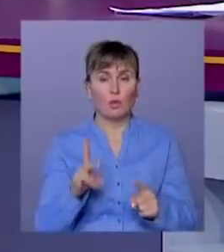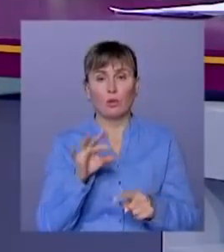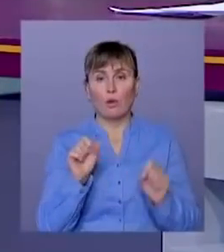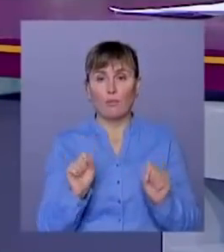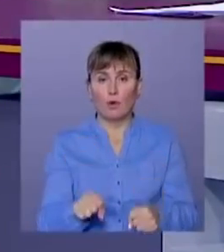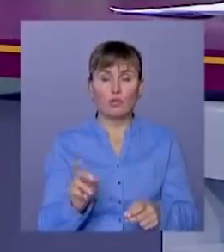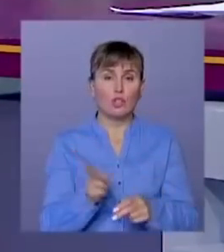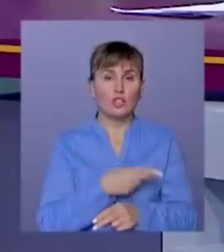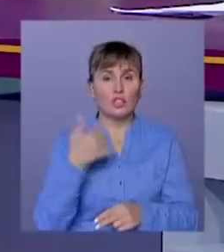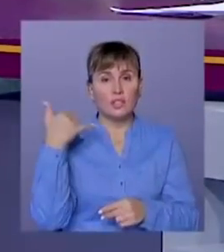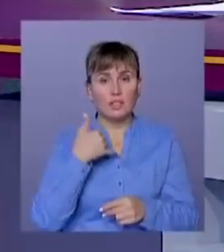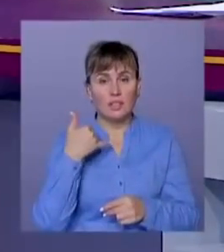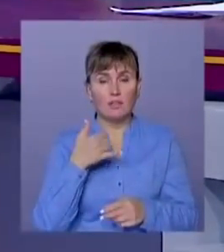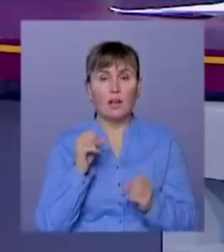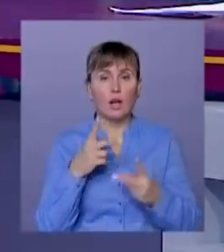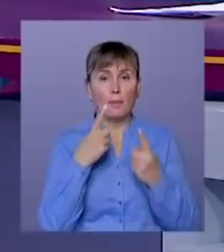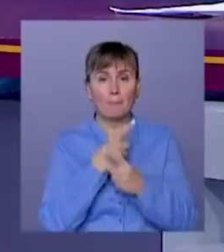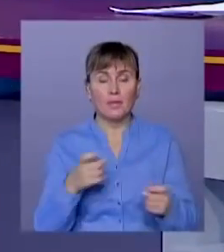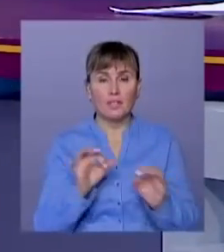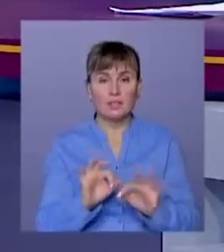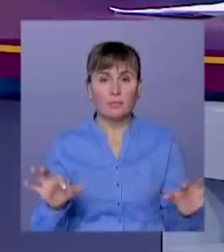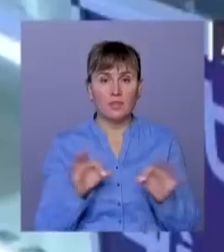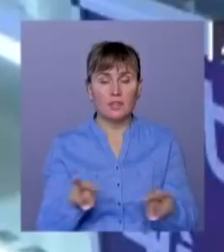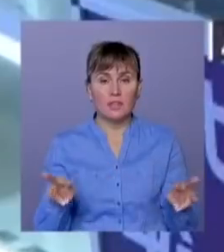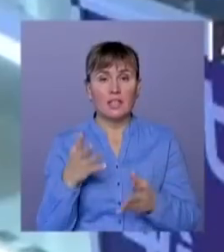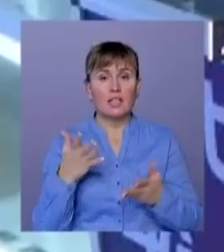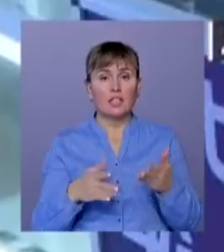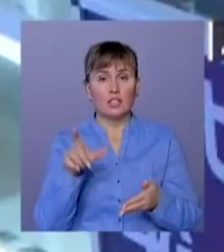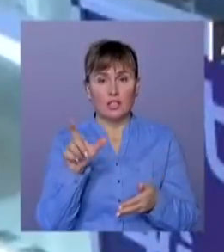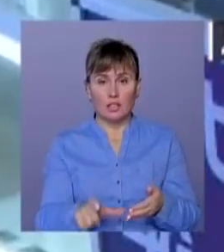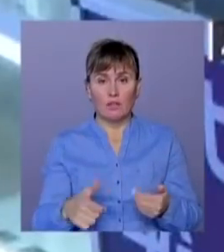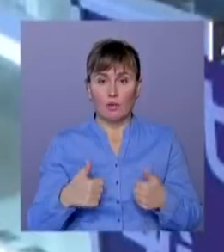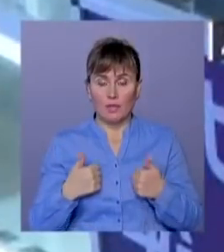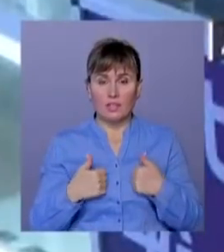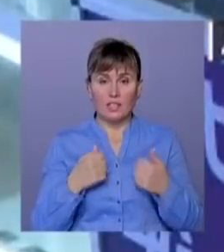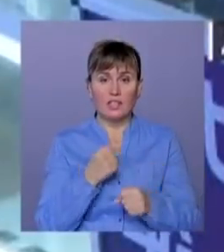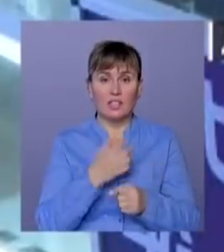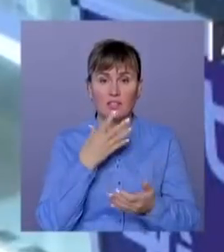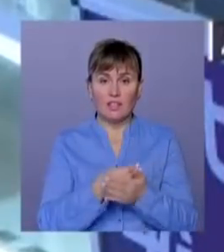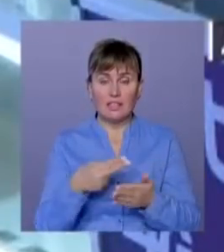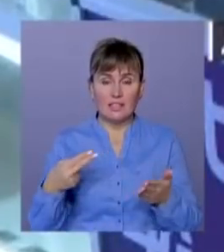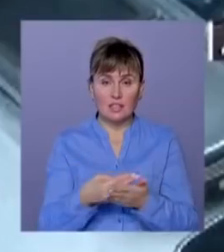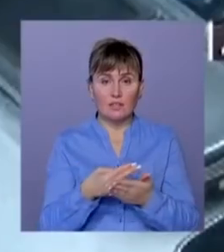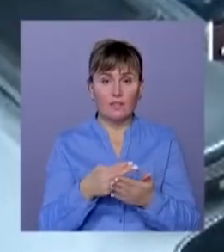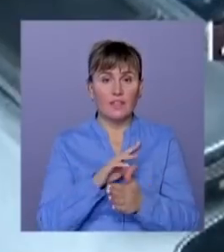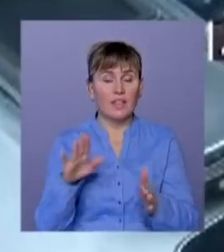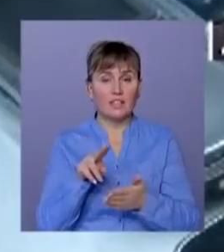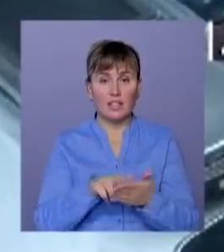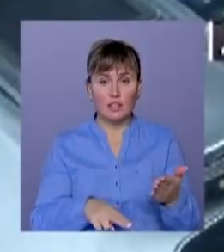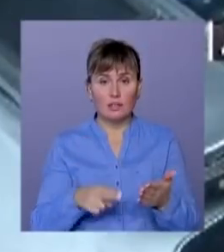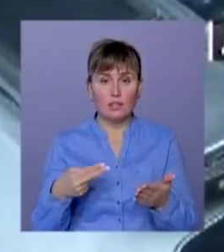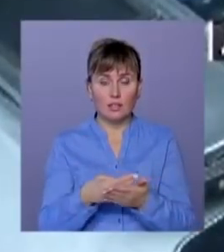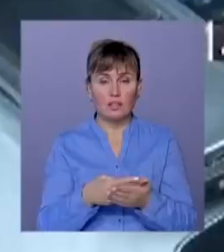можно лишиться телефона. Как пояснили в Министерстве информации, если человек попытается поставить свою сим-карту в незарегистрированный